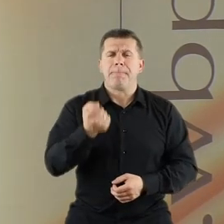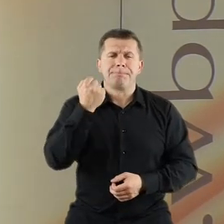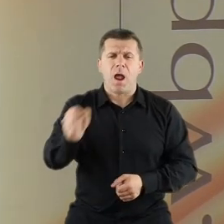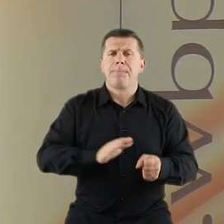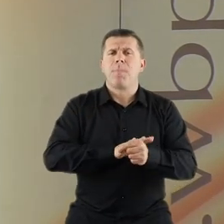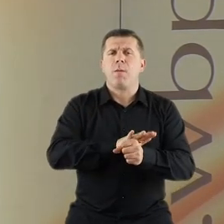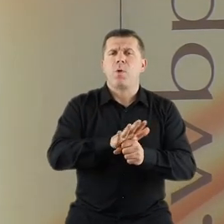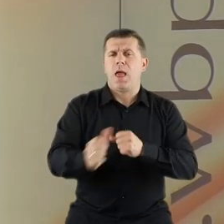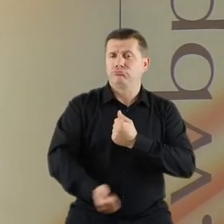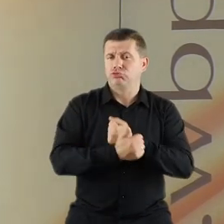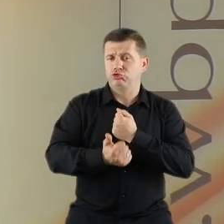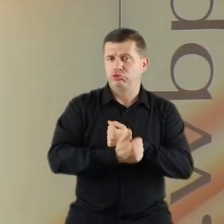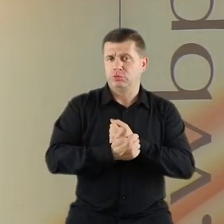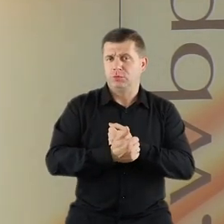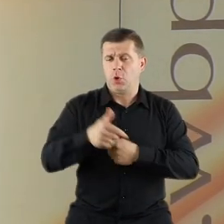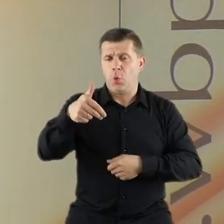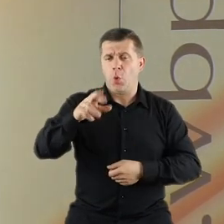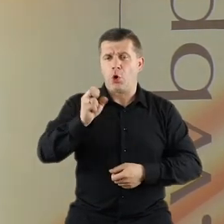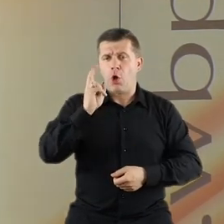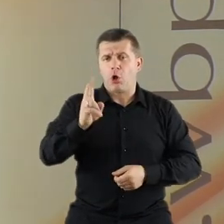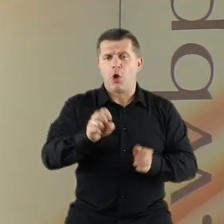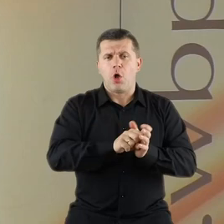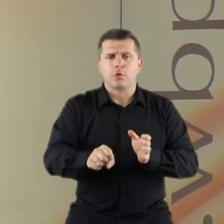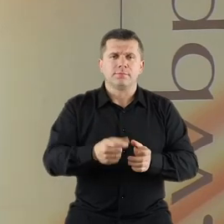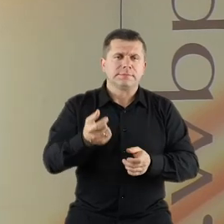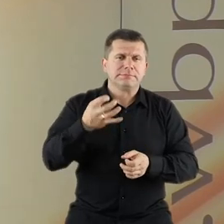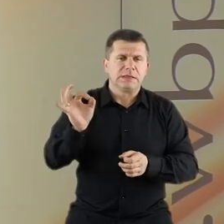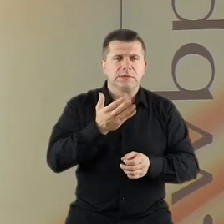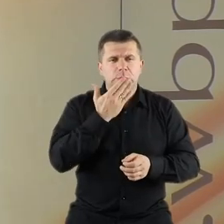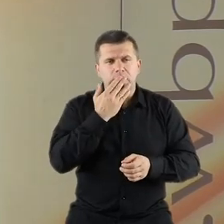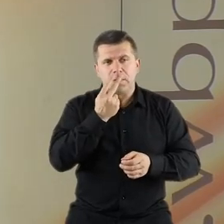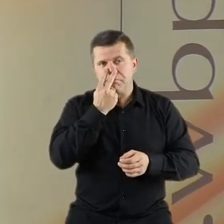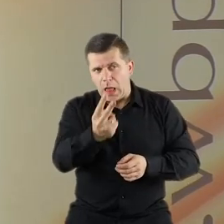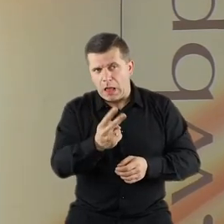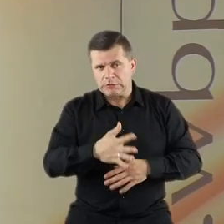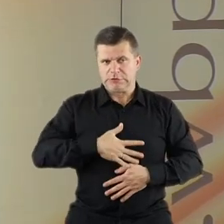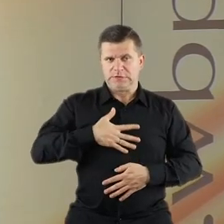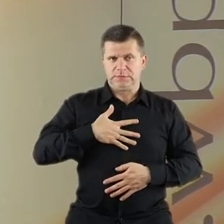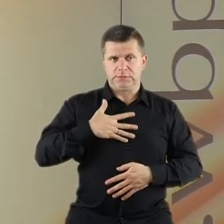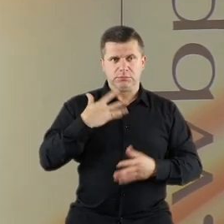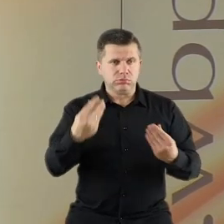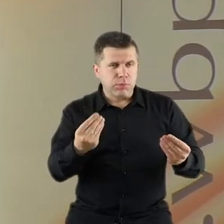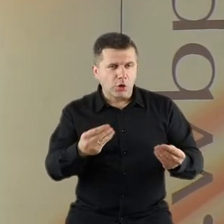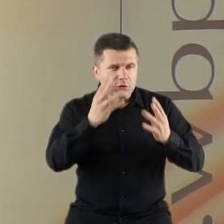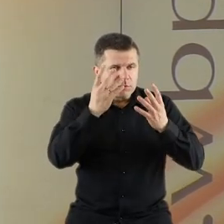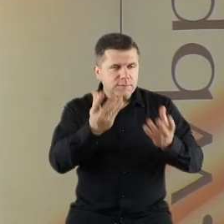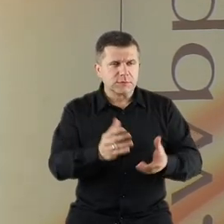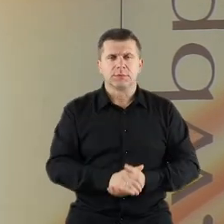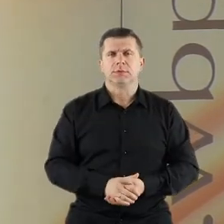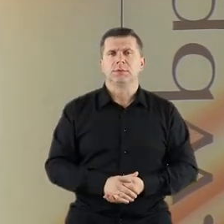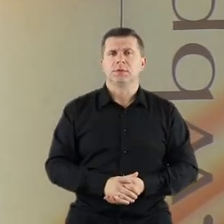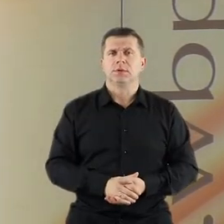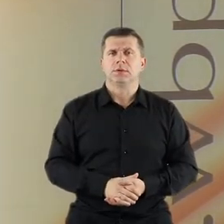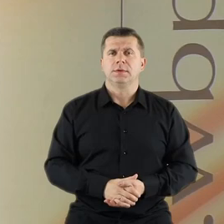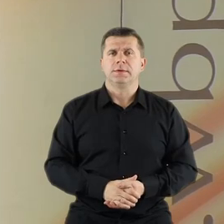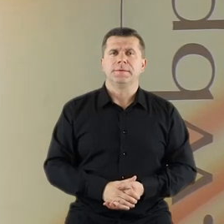popularna przyczyna z uroku Otóż leczenia przy roku spojrzenia zadziwienia zachwytu podziwu